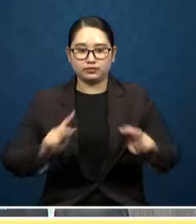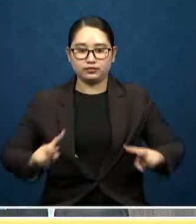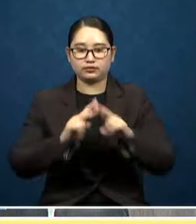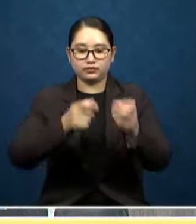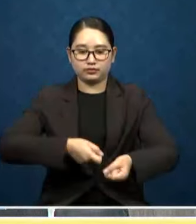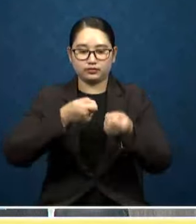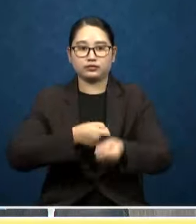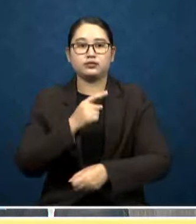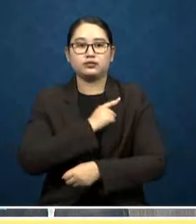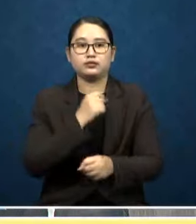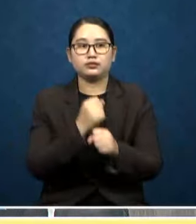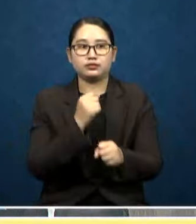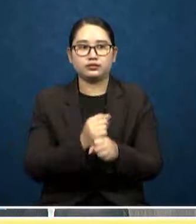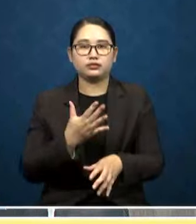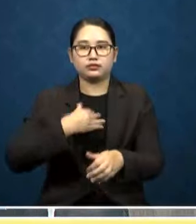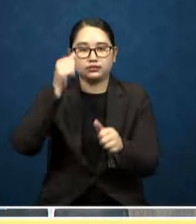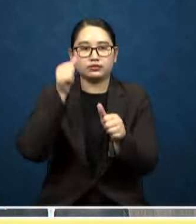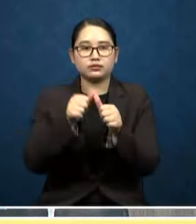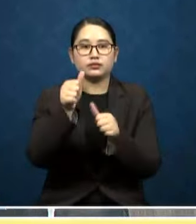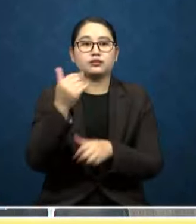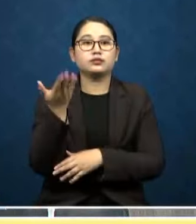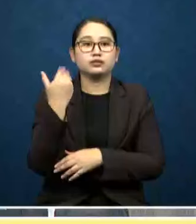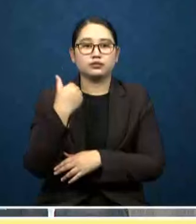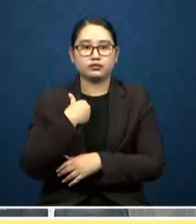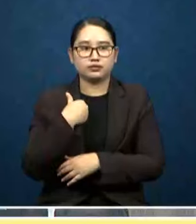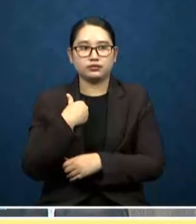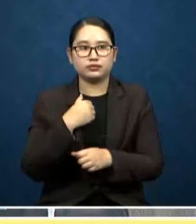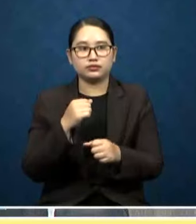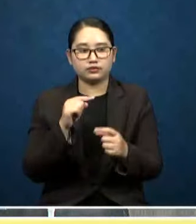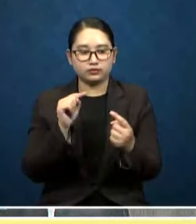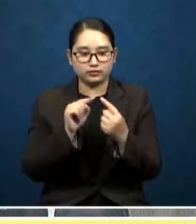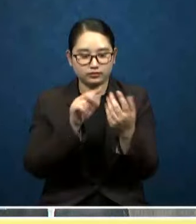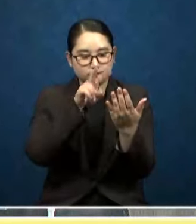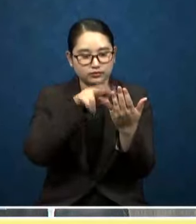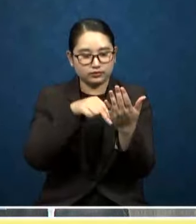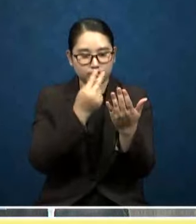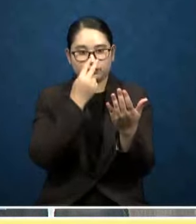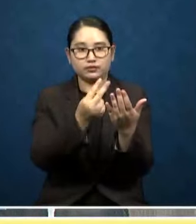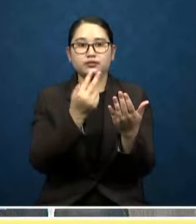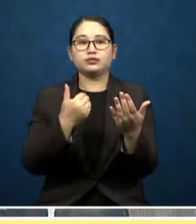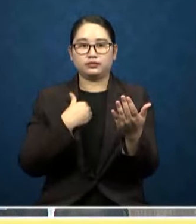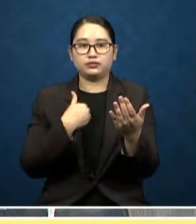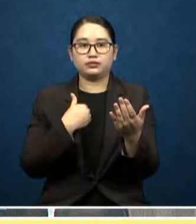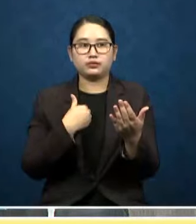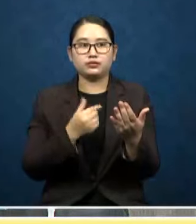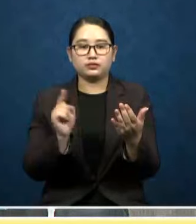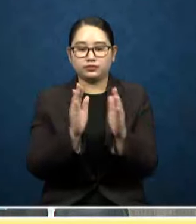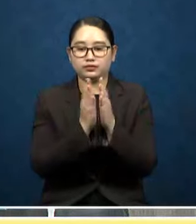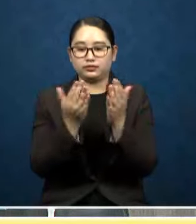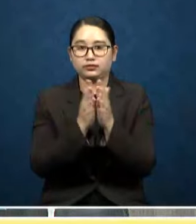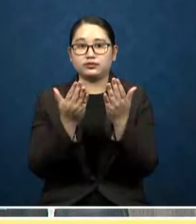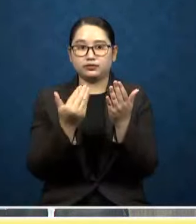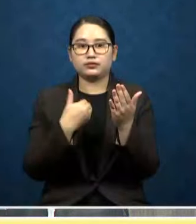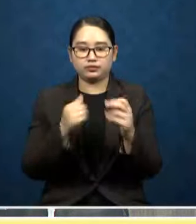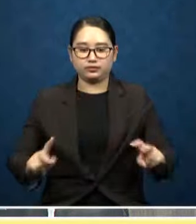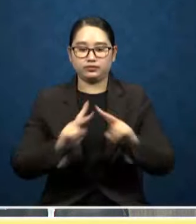เกษตรและสหกรณ์ผมจำได้ว่าผมเคยอ่านหรือเคยเจออีกะมีหนังสืองจาก